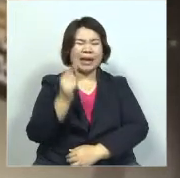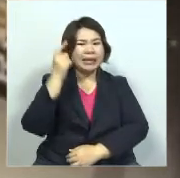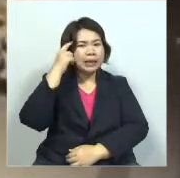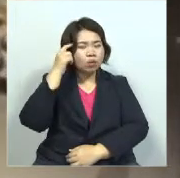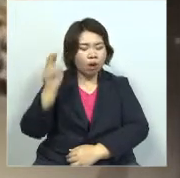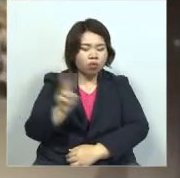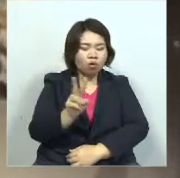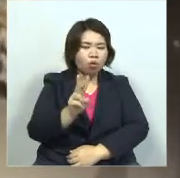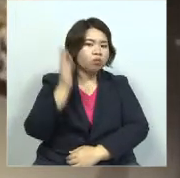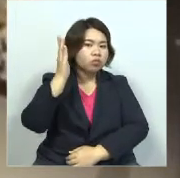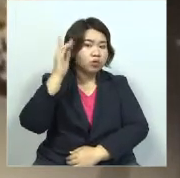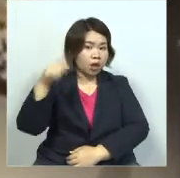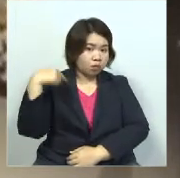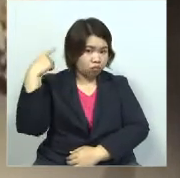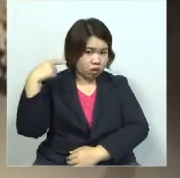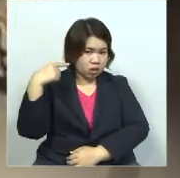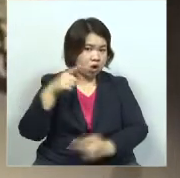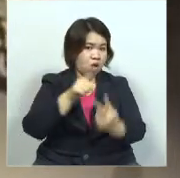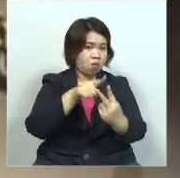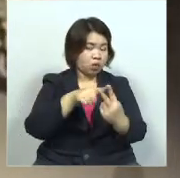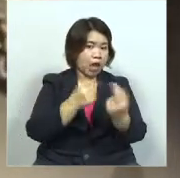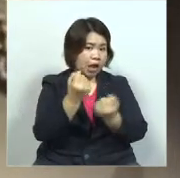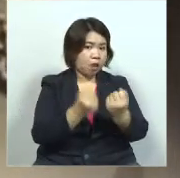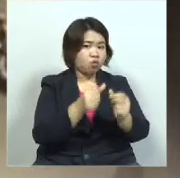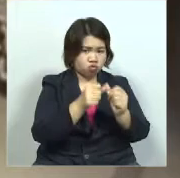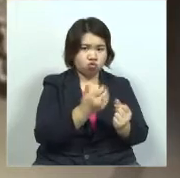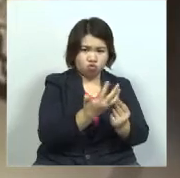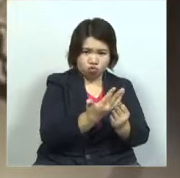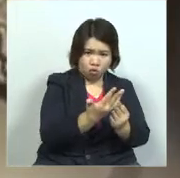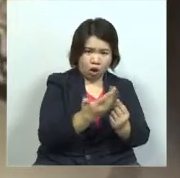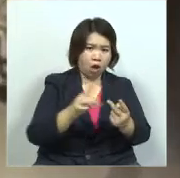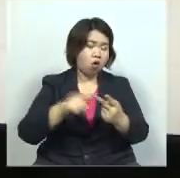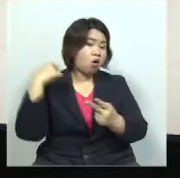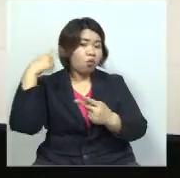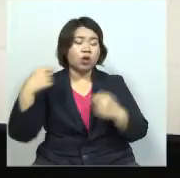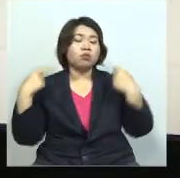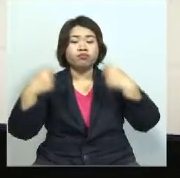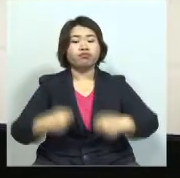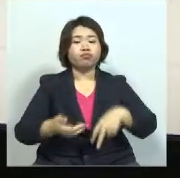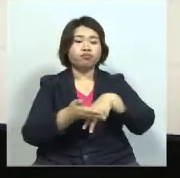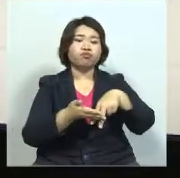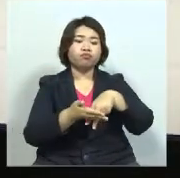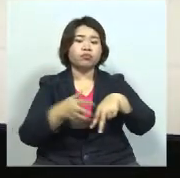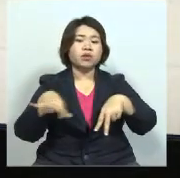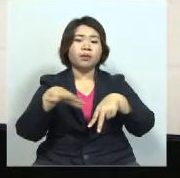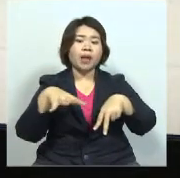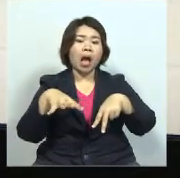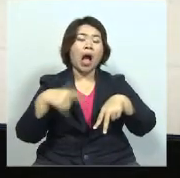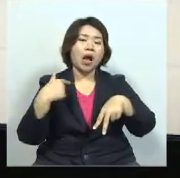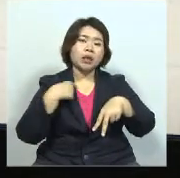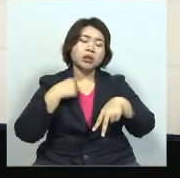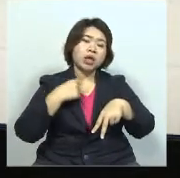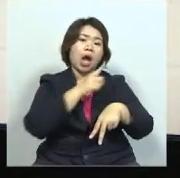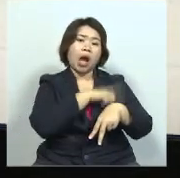าจะมากัน2คนเป็นชายหญิงนะคะผู้ชายเนี่ยรออยู่ในรถแล้วก็ให้ผู้หญิงคนนี้นะคะแต่งกายด้วยกางเกงขาสั้นเสื้อยืดแบบนี้ล